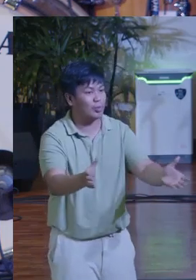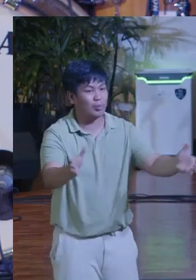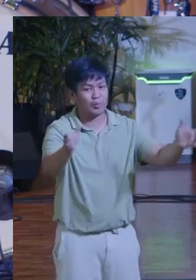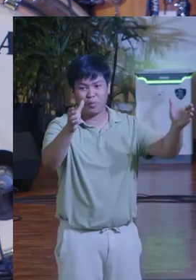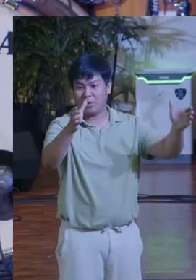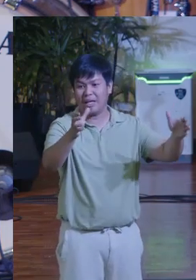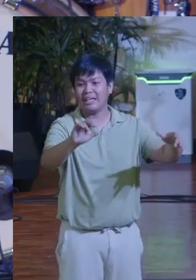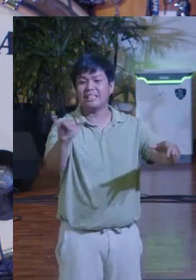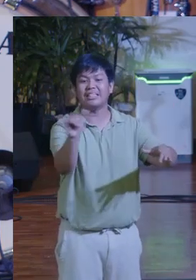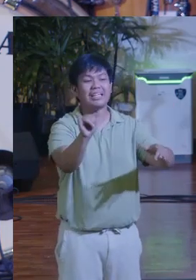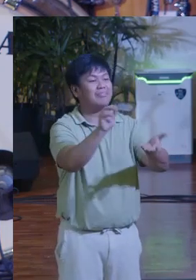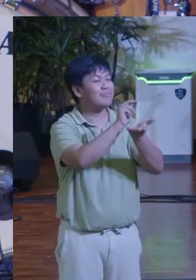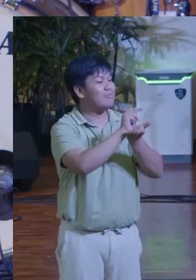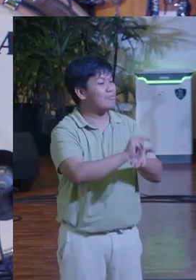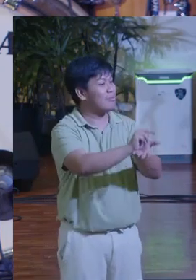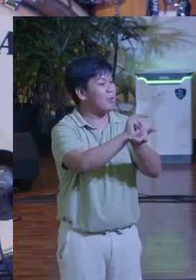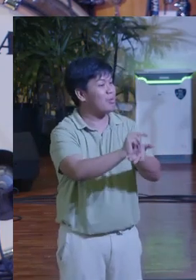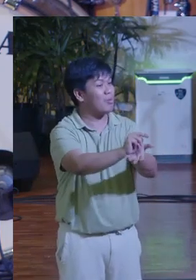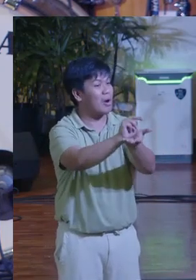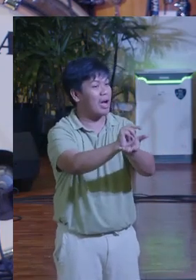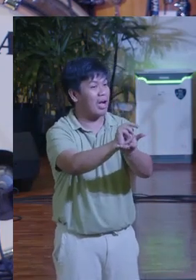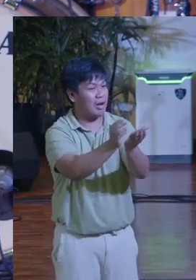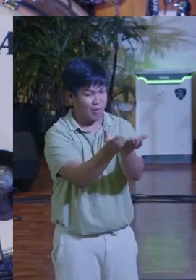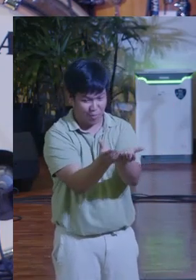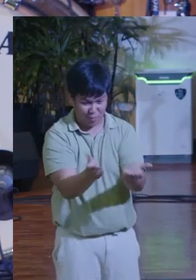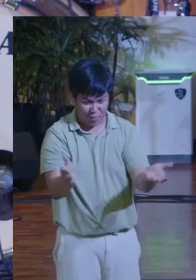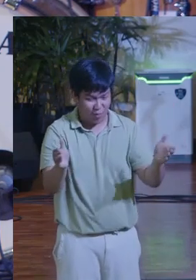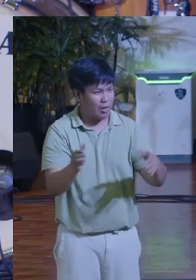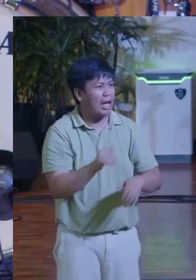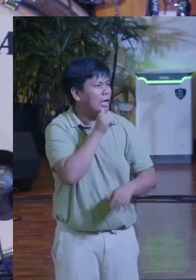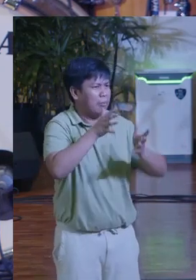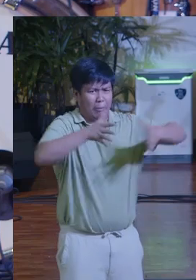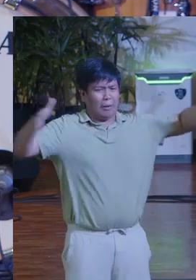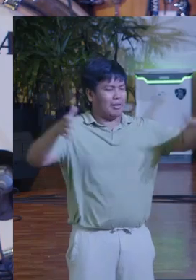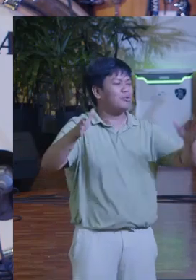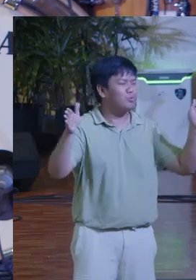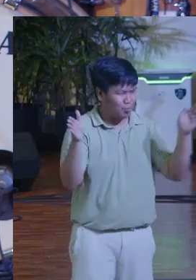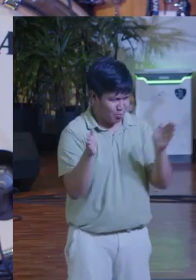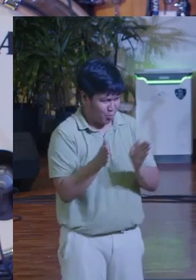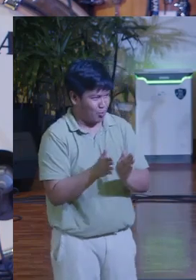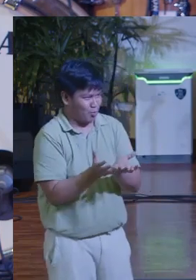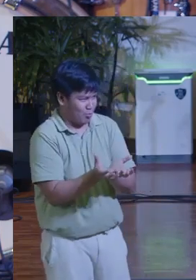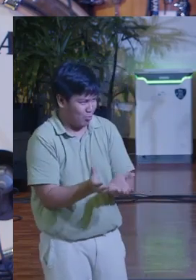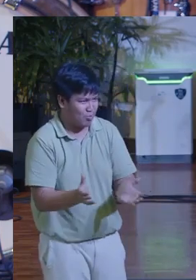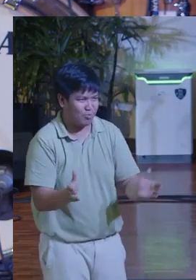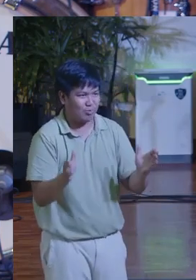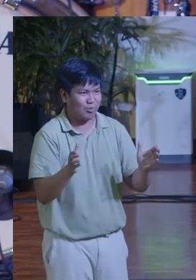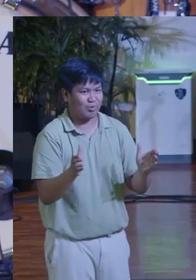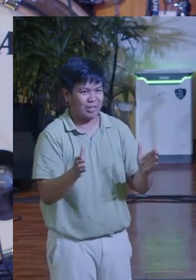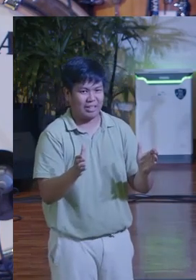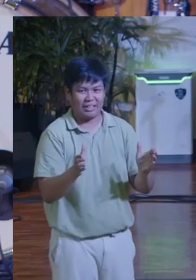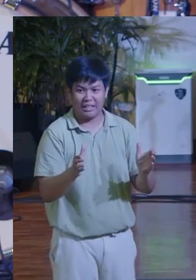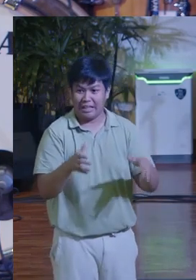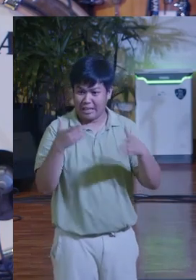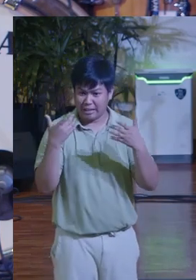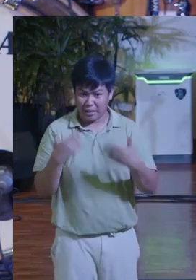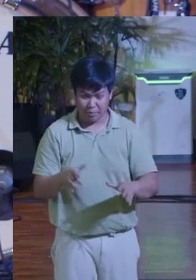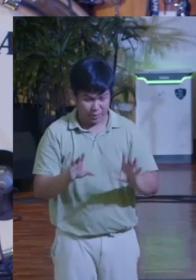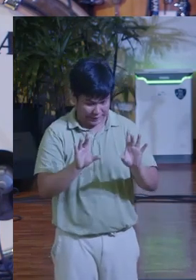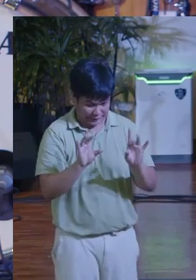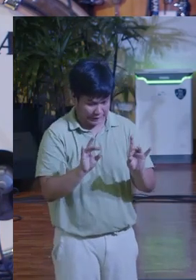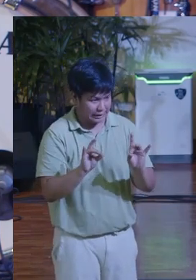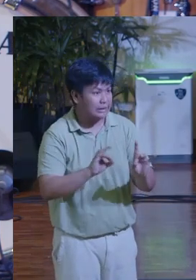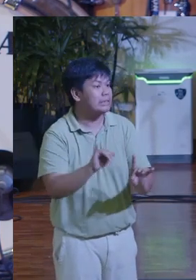Noah's Ark. Gagawa ako ng ark. At lalagyan ko siya ng bitumen